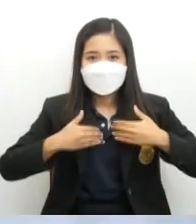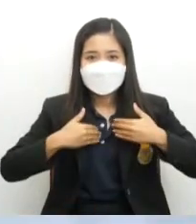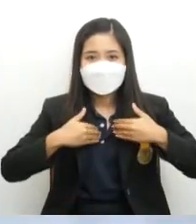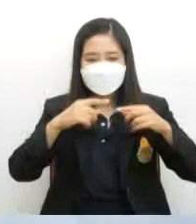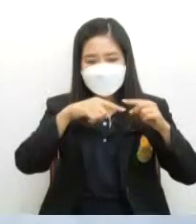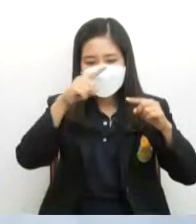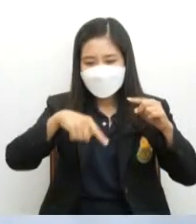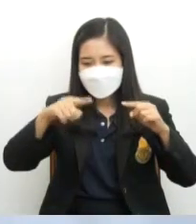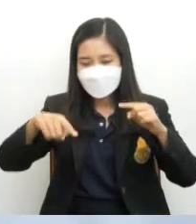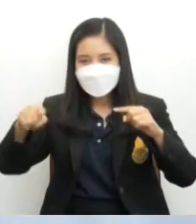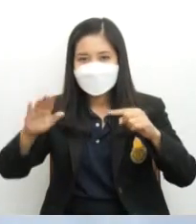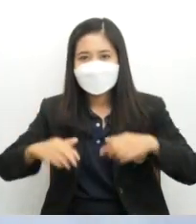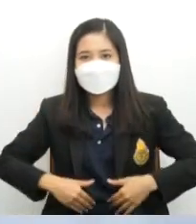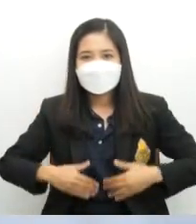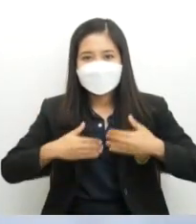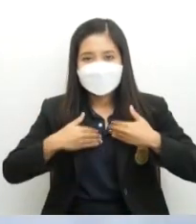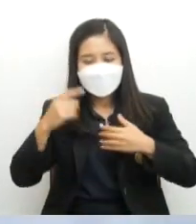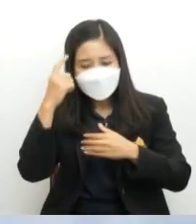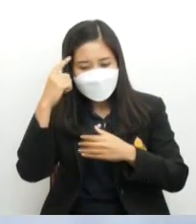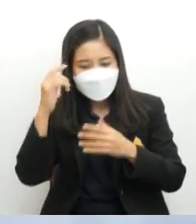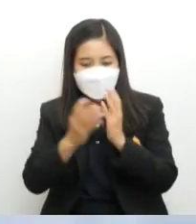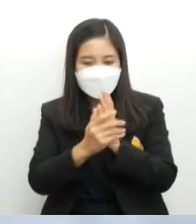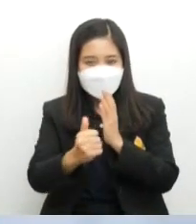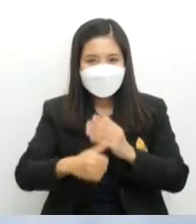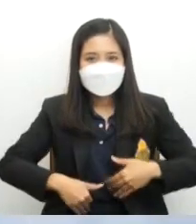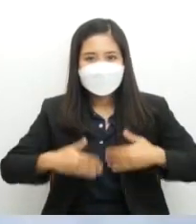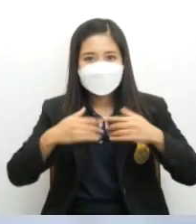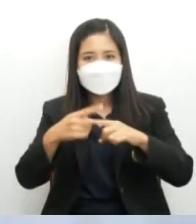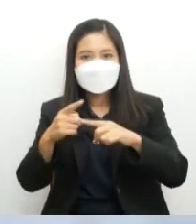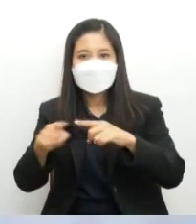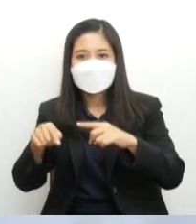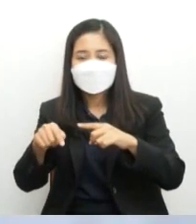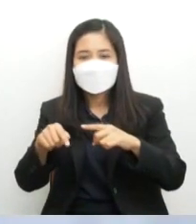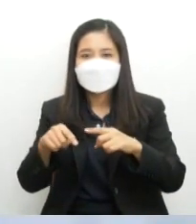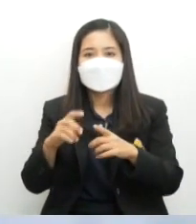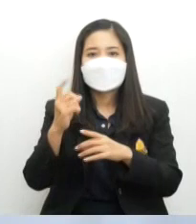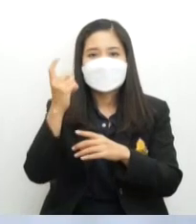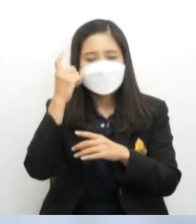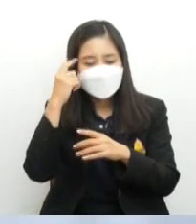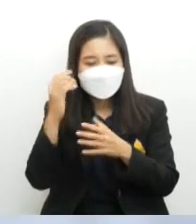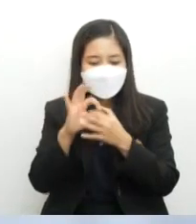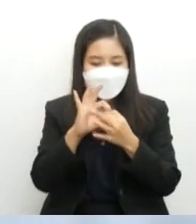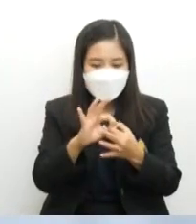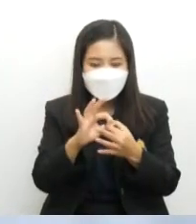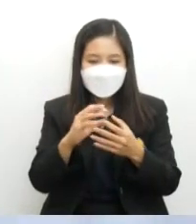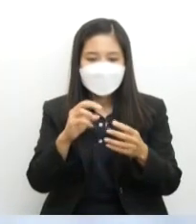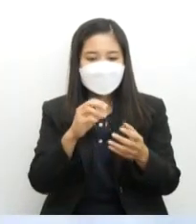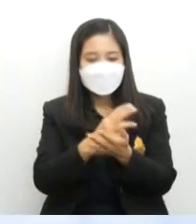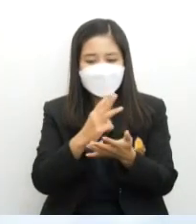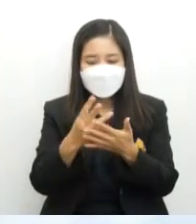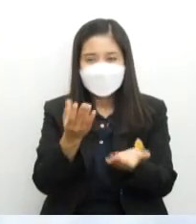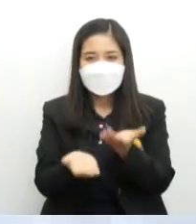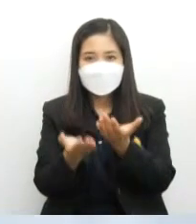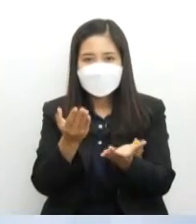รู้มีทักษะชีวิตที่ดีแล้วทำยังไงเขาจะเอาความรู้และทักษะชีวิตที่เขามีนั้นไปอยู่ร่วมกับ